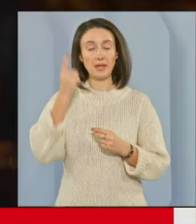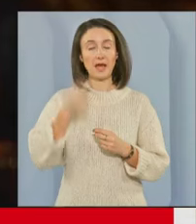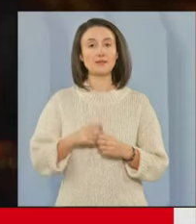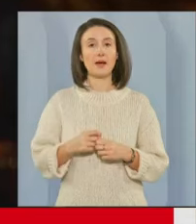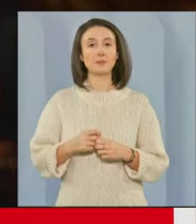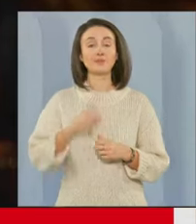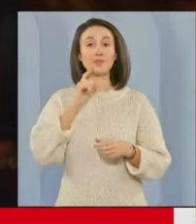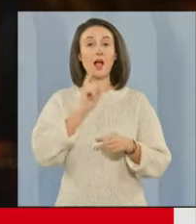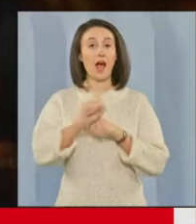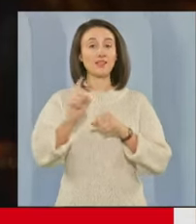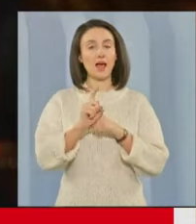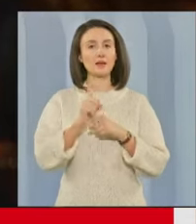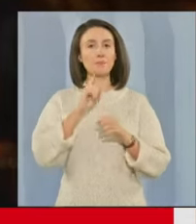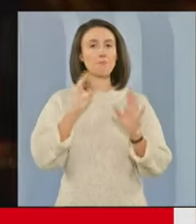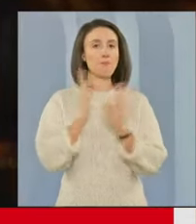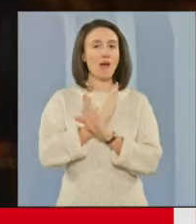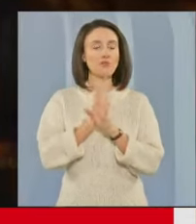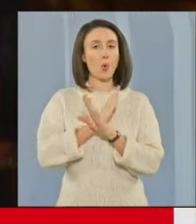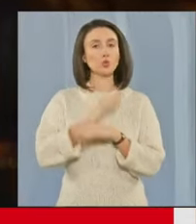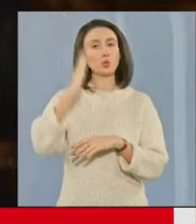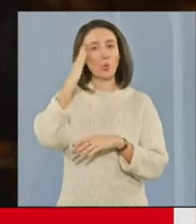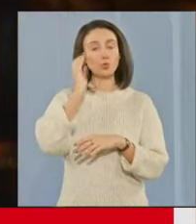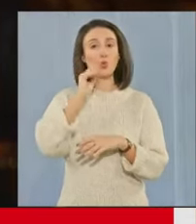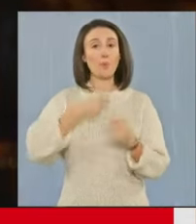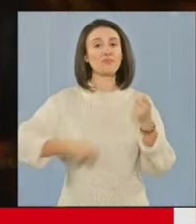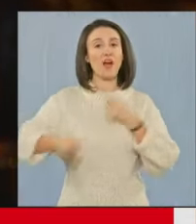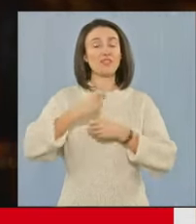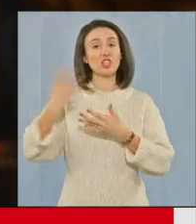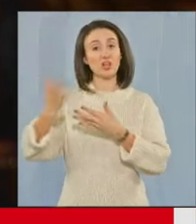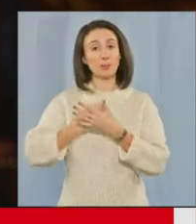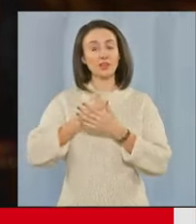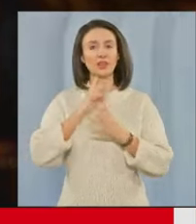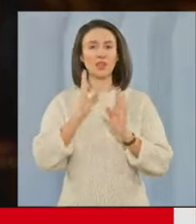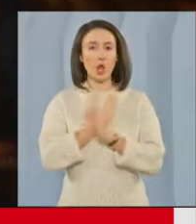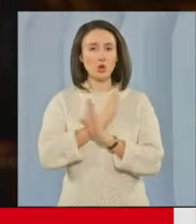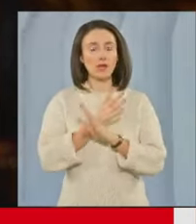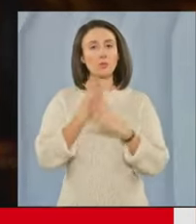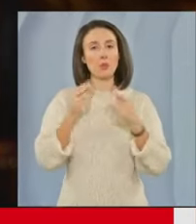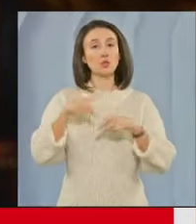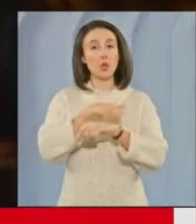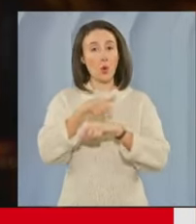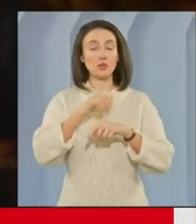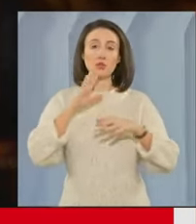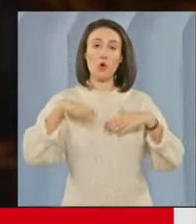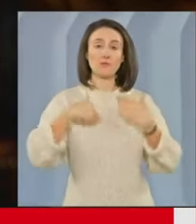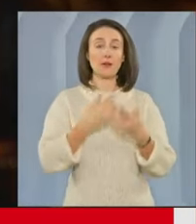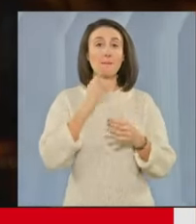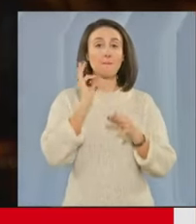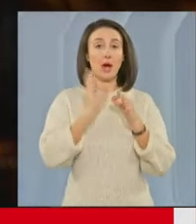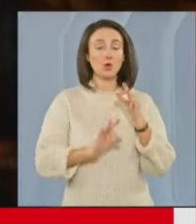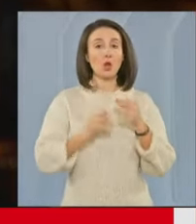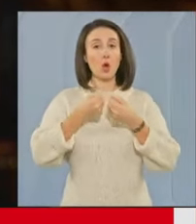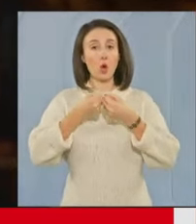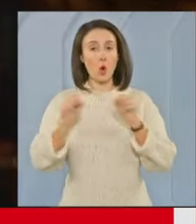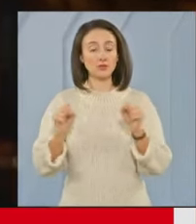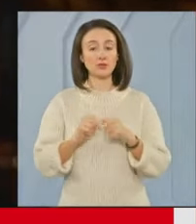atac în stil mafiot la Cluj, un cunoscut om de afaceri a fost răpit și torturat ore în șir de mai mulți indivizi pentru a le oferi parolele conturilor